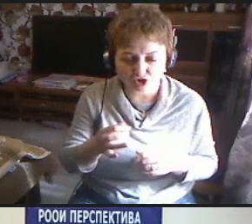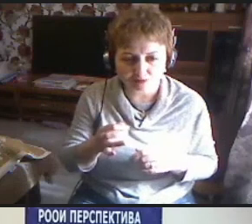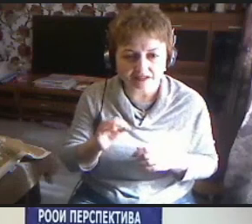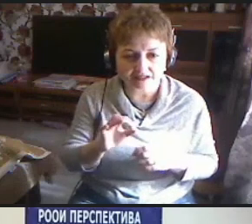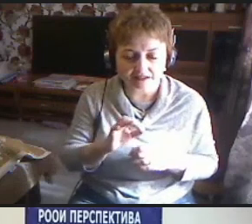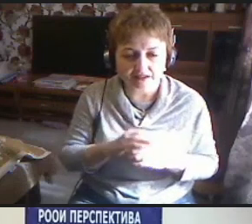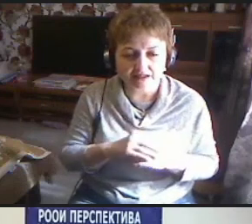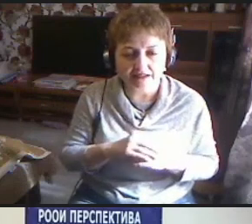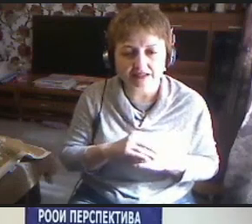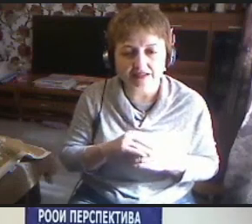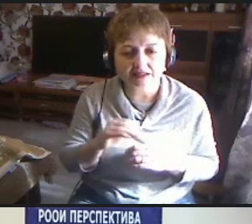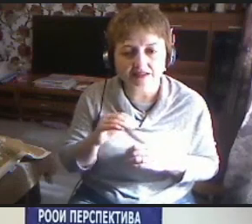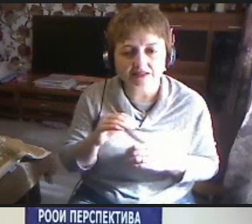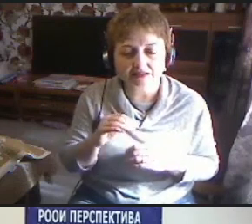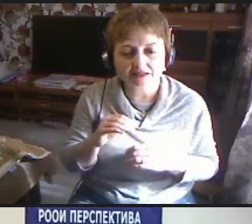И